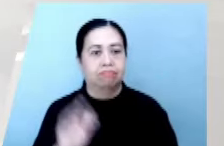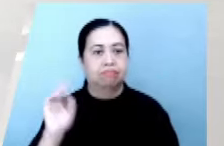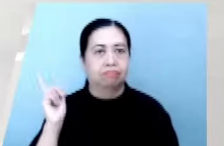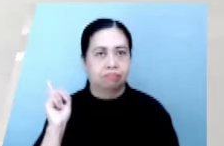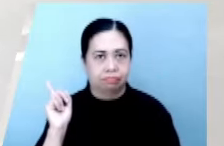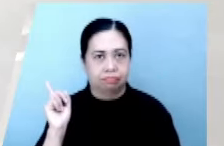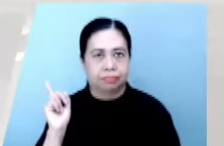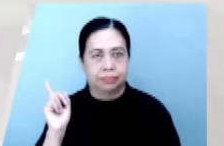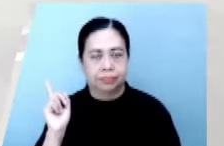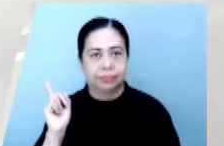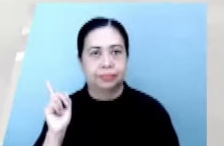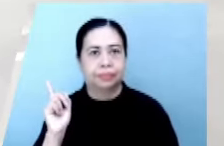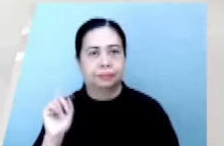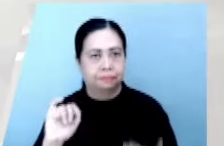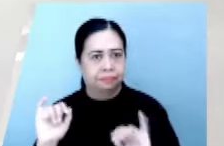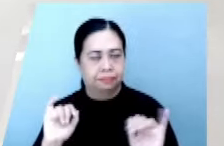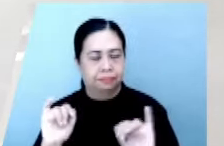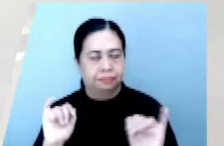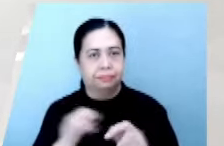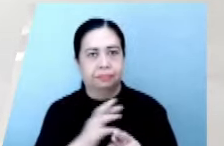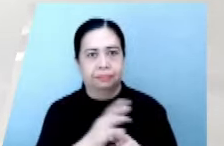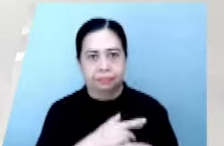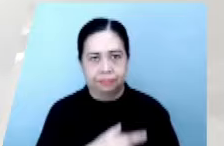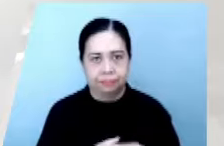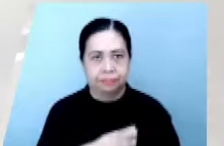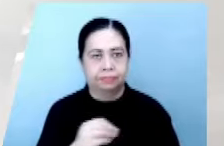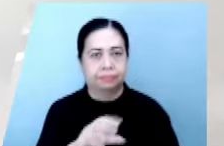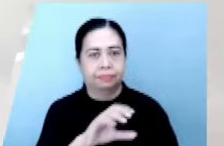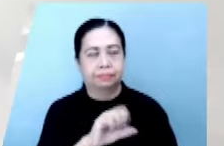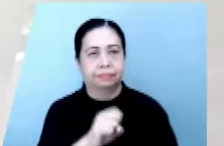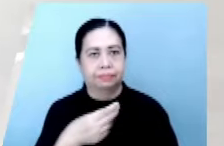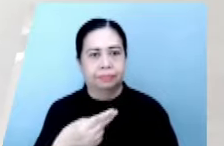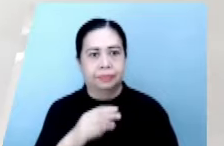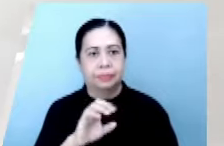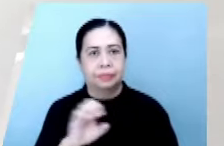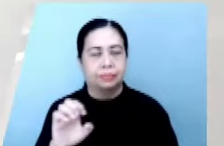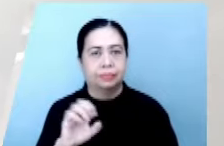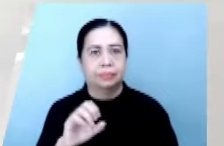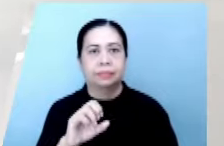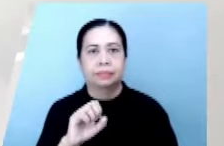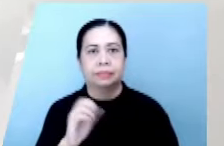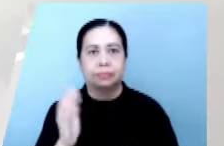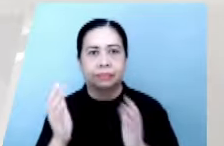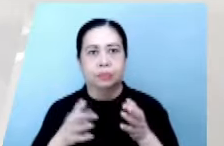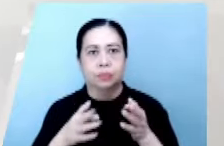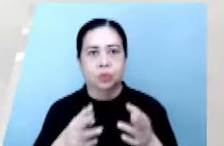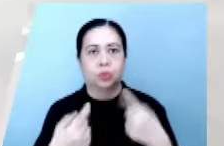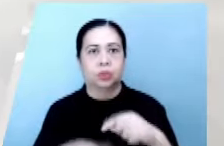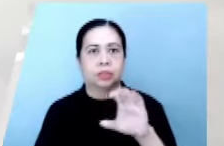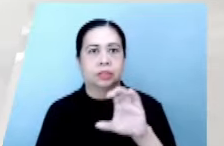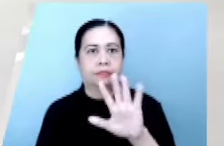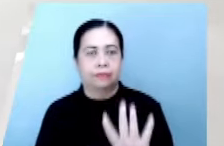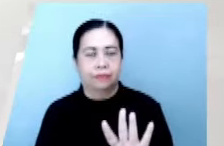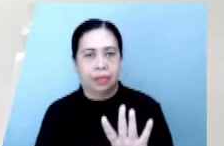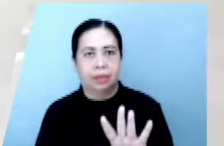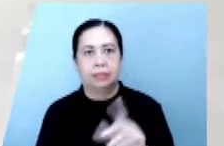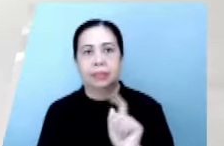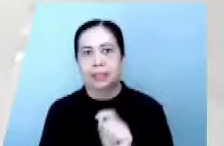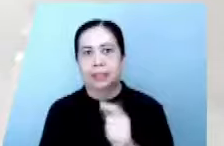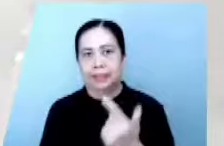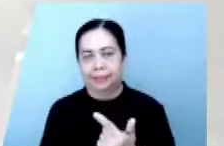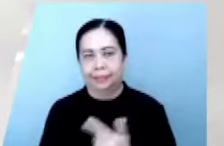Boulevard sa Paranaque at sa SSH East Service Road papuntang C5 Road sa Taguig City.